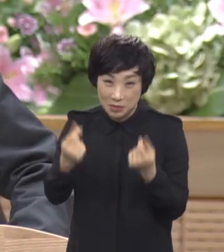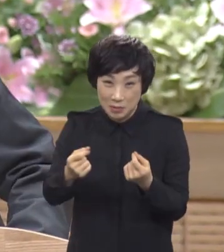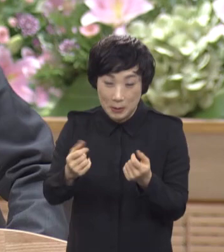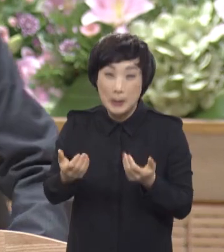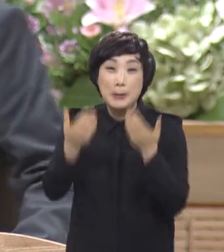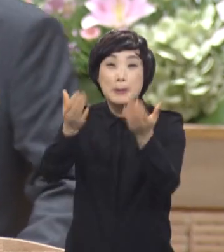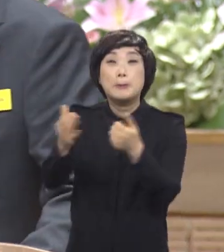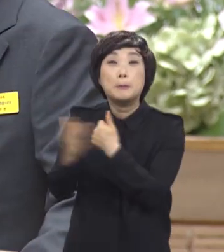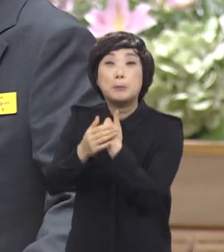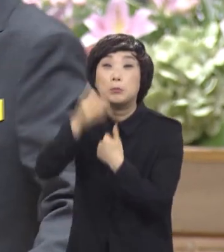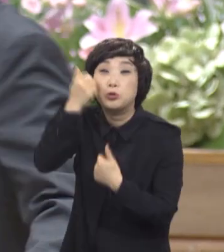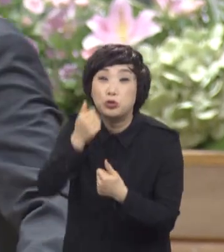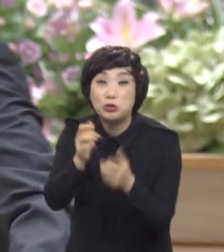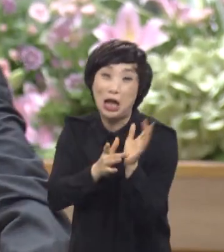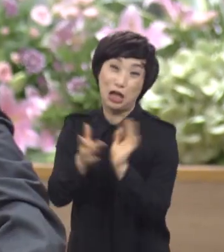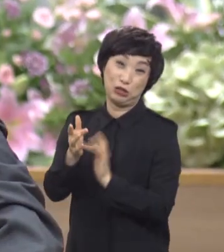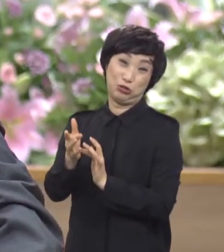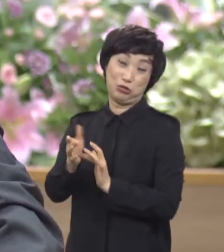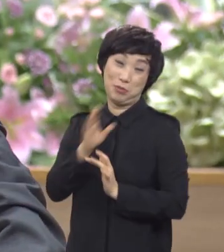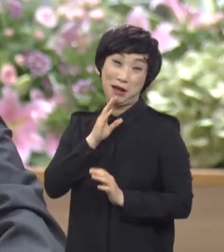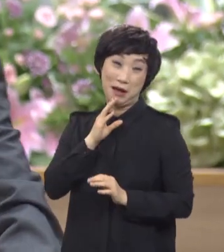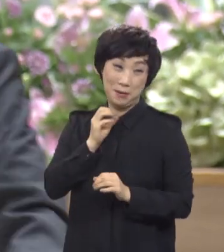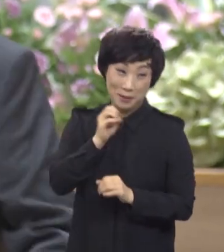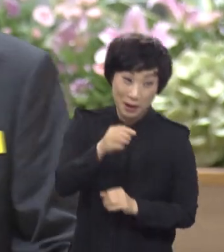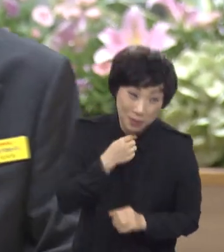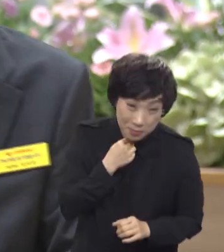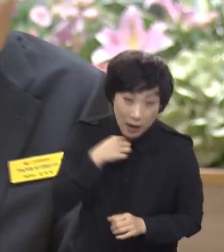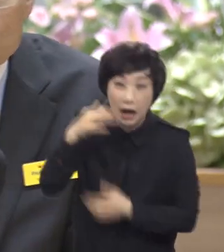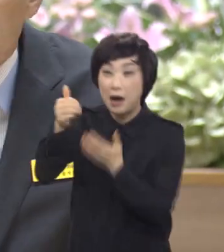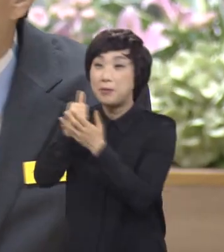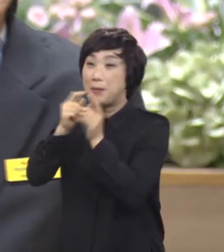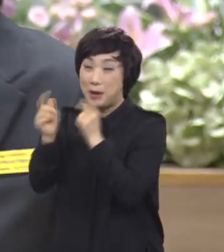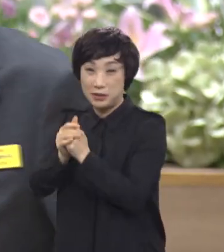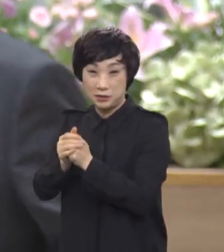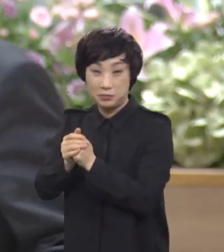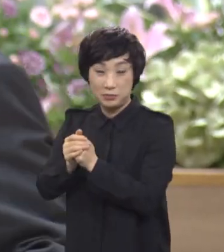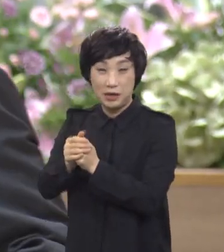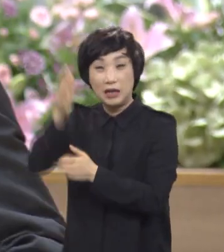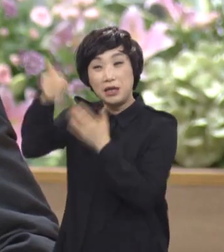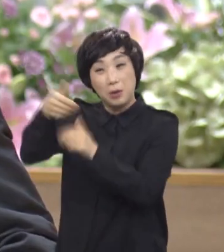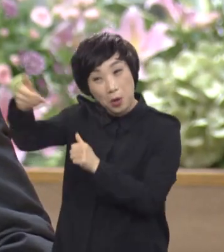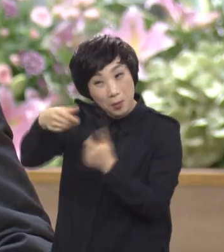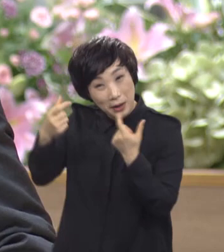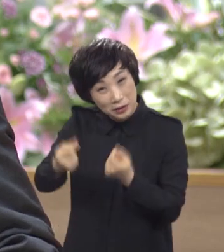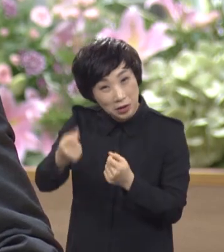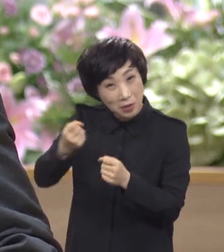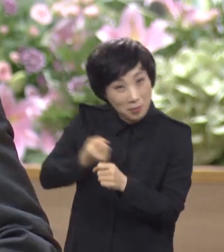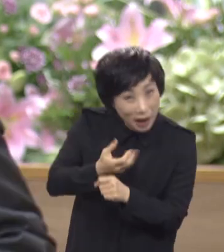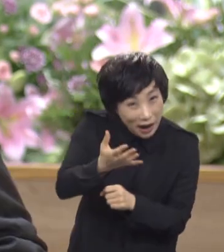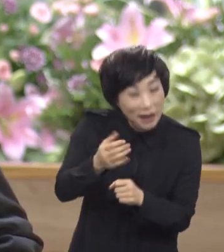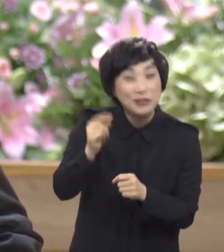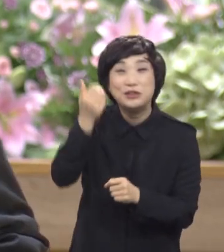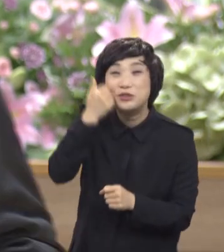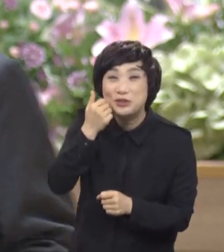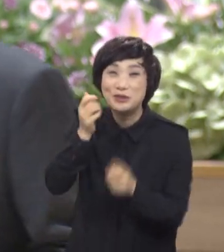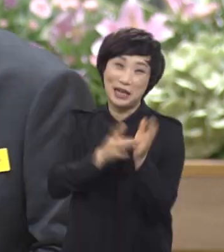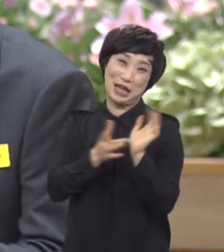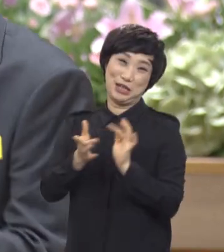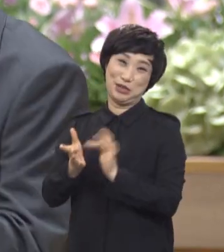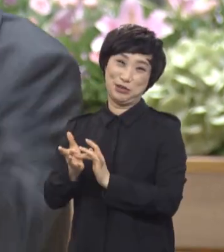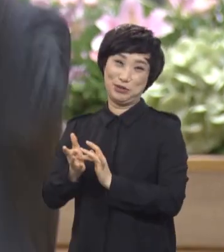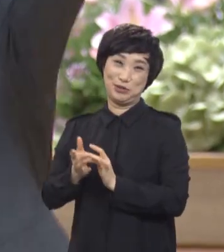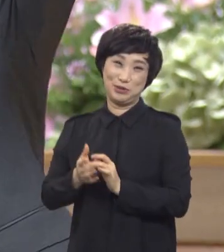예수요 무슨 말을 하려면 하나님이 말씀하시는 공부파는 같이 하게 하시는 예수요